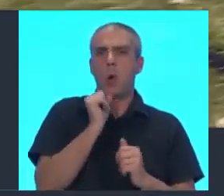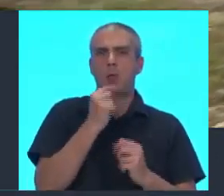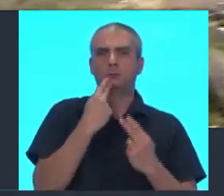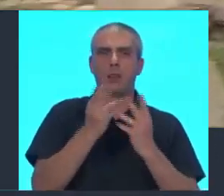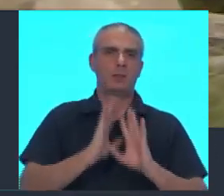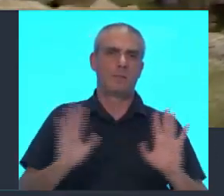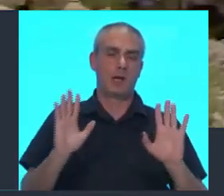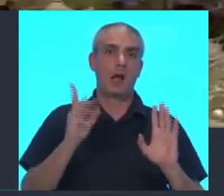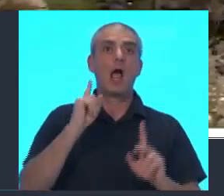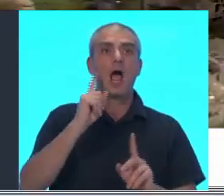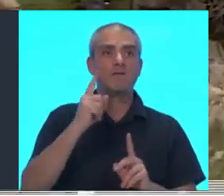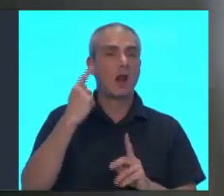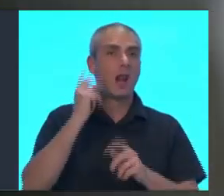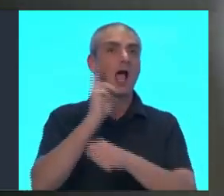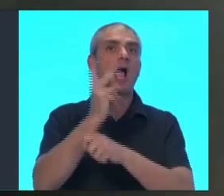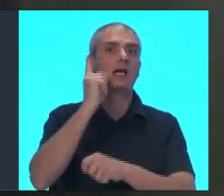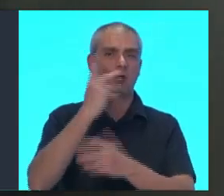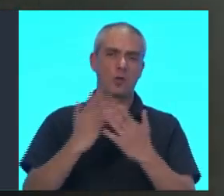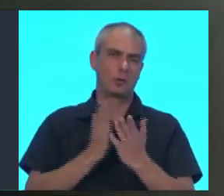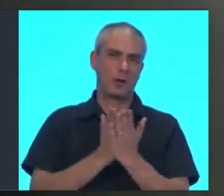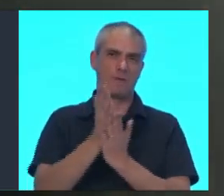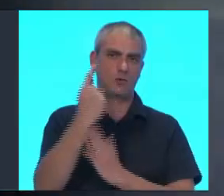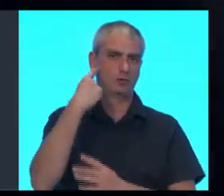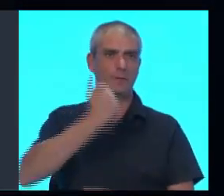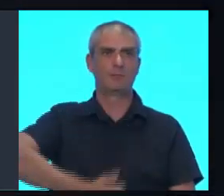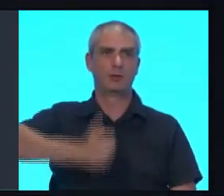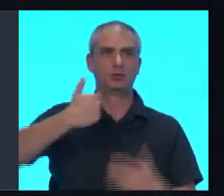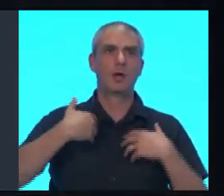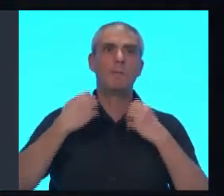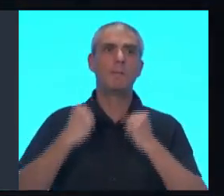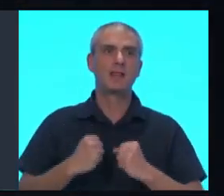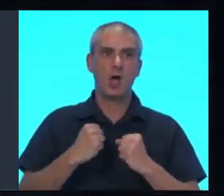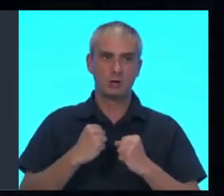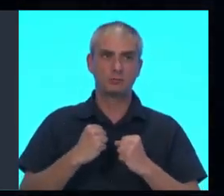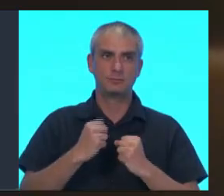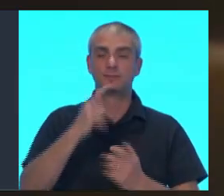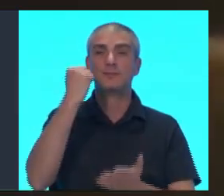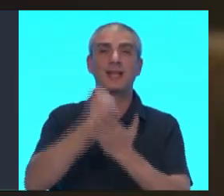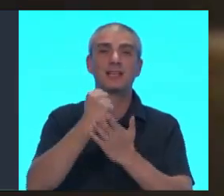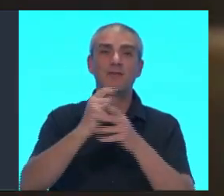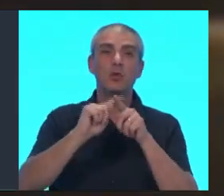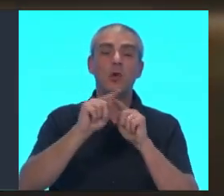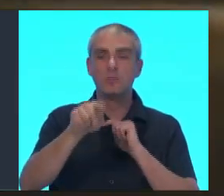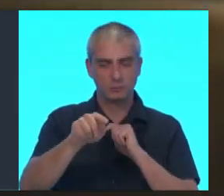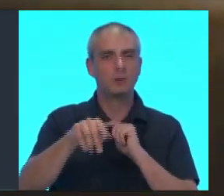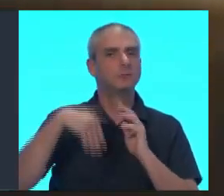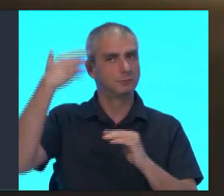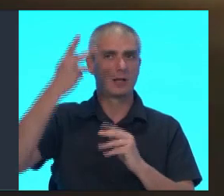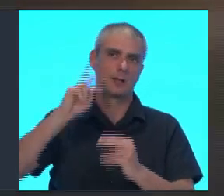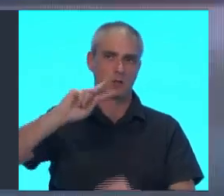הלילה, אבל לפי האזהרות הקבועות שנשמעות מראשי מערכת הביטחון, תקיפות מסוג זה יהיו גם בעתיד.